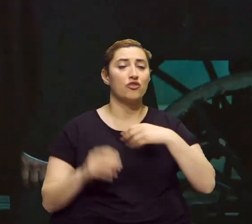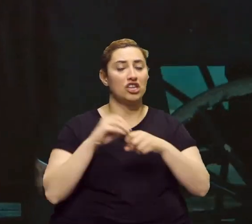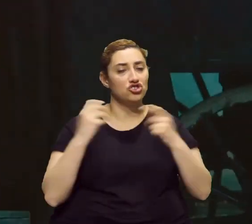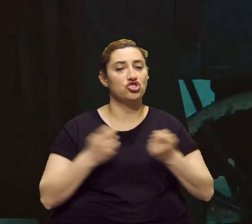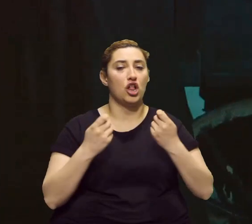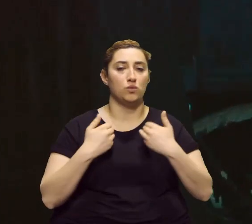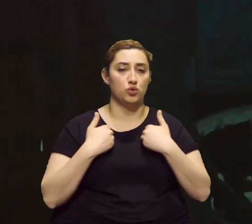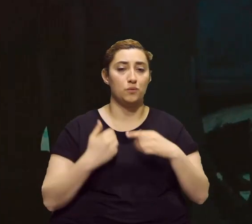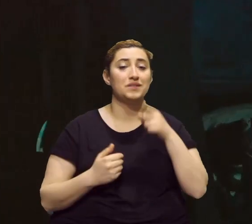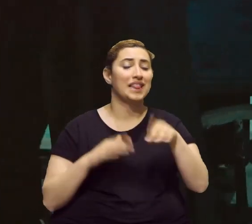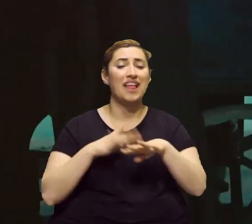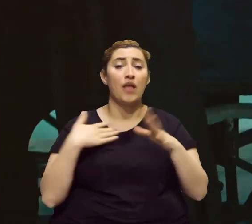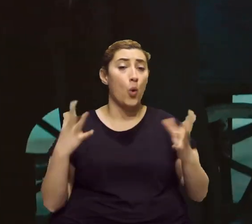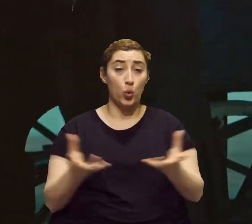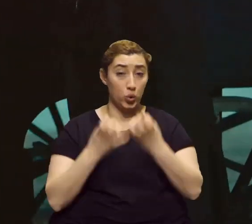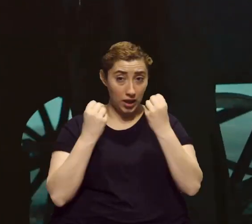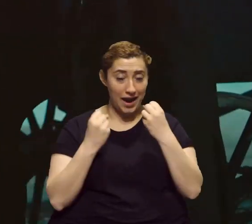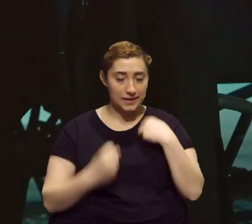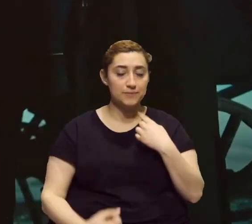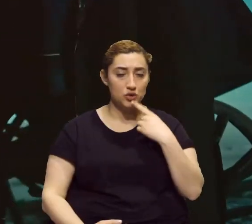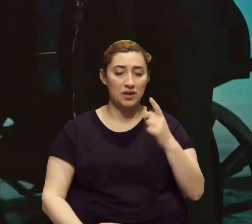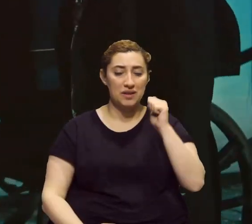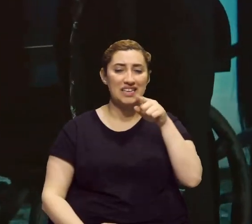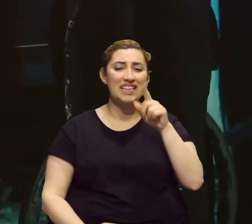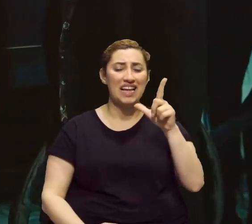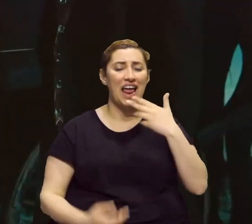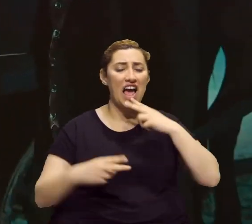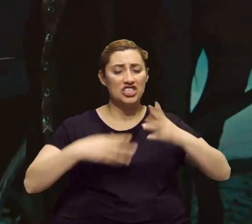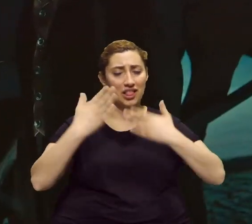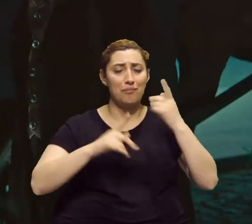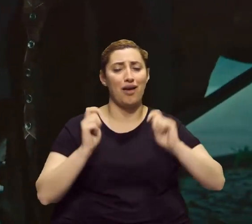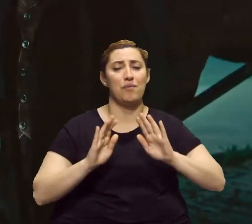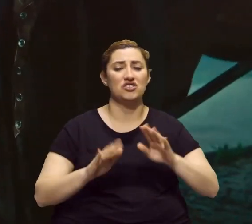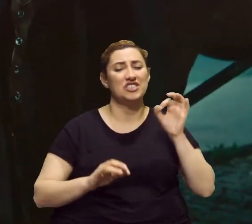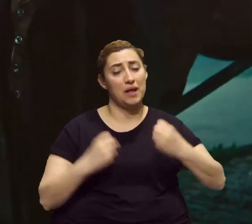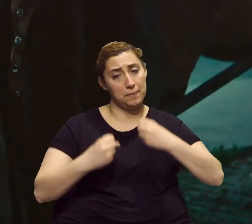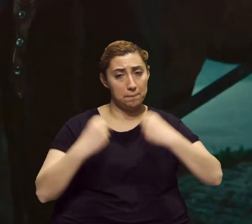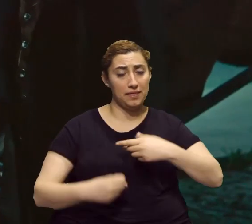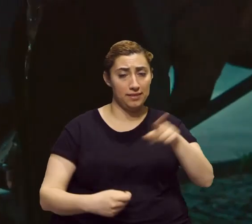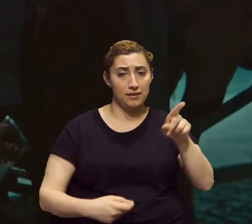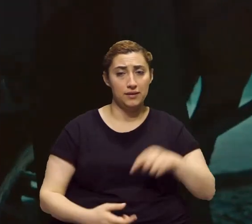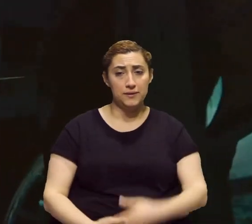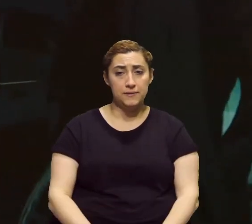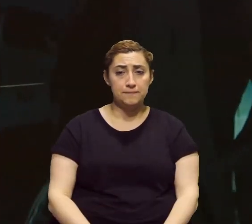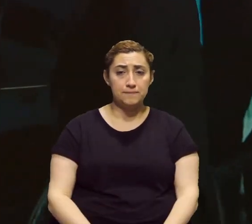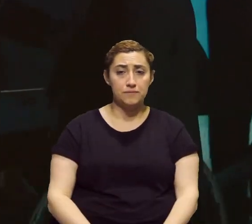için çalışıyorum. Seni neden kurtardığıma gelince yarın sana gerekli açıklamalar yapılacak. Şimdi bin arabaya.